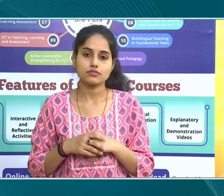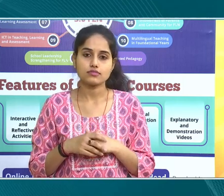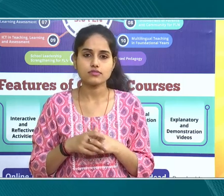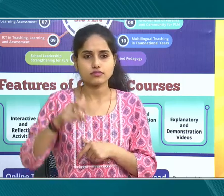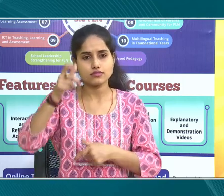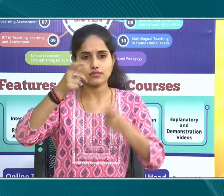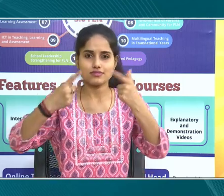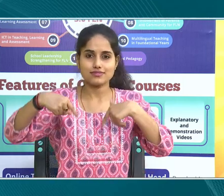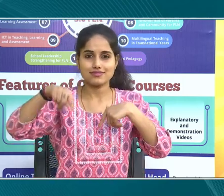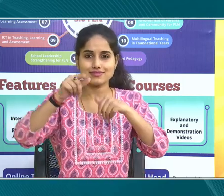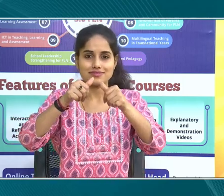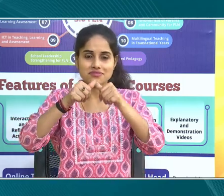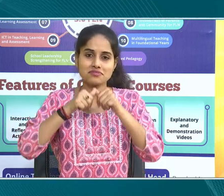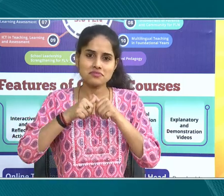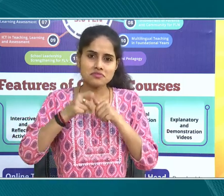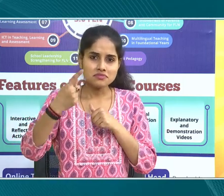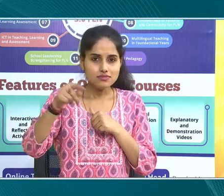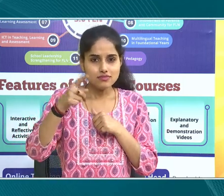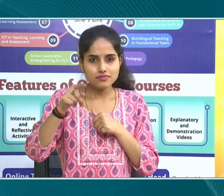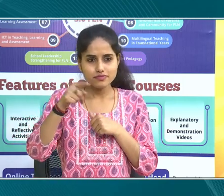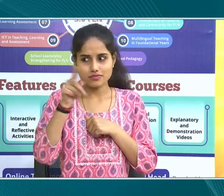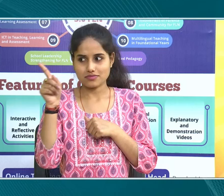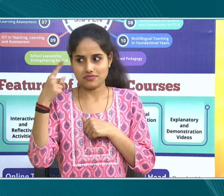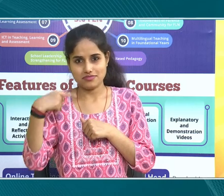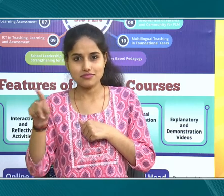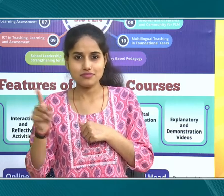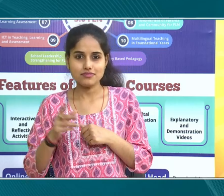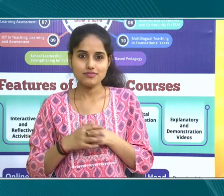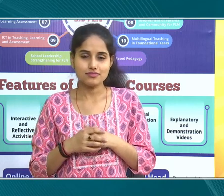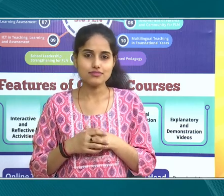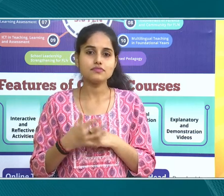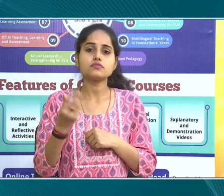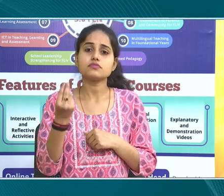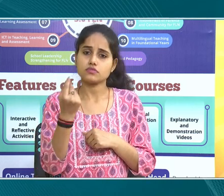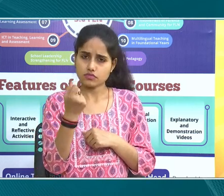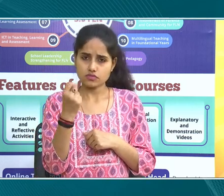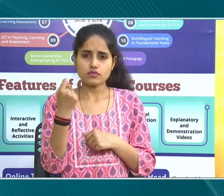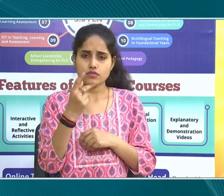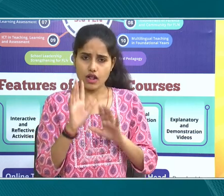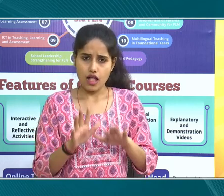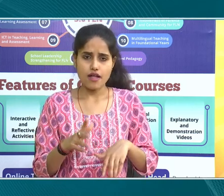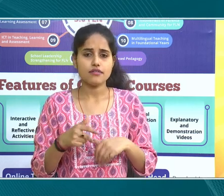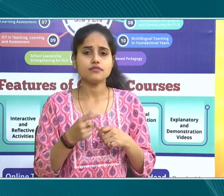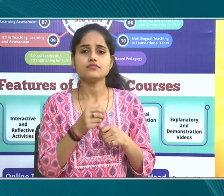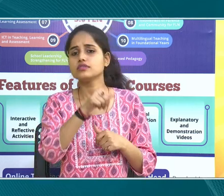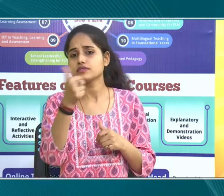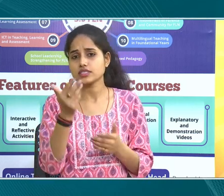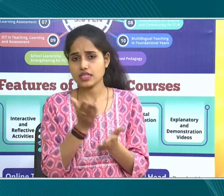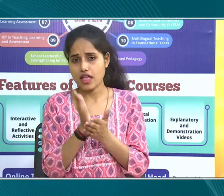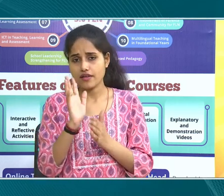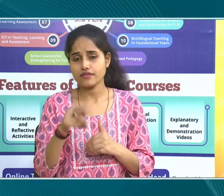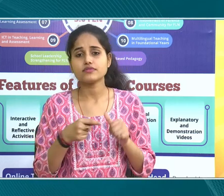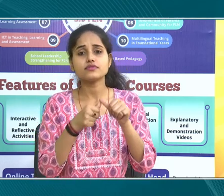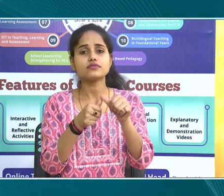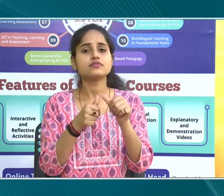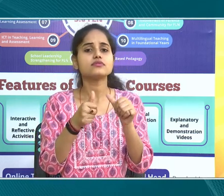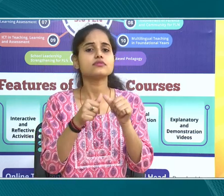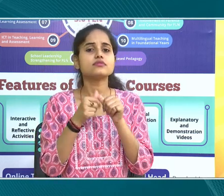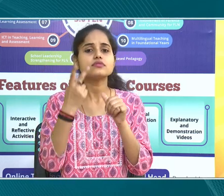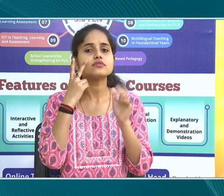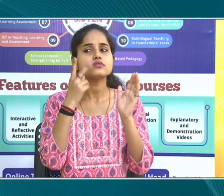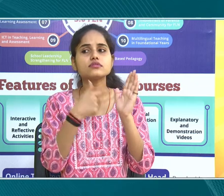बता दिया है की वो अपने सही किया है और एक और तरीके से भी लर्नर्स ने किया होगा मुझे लगता है की